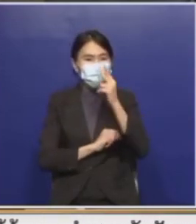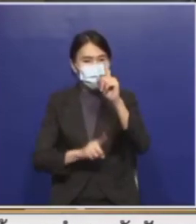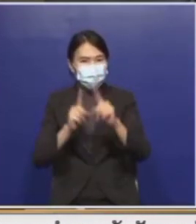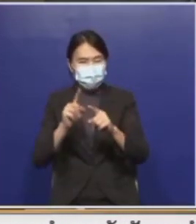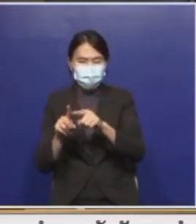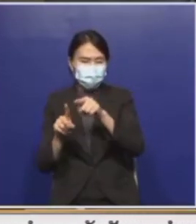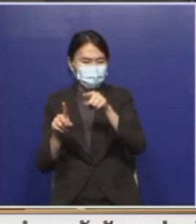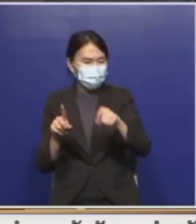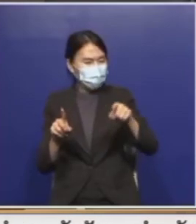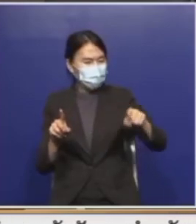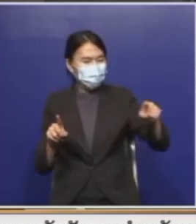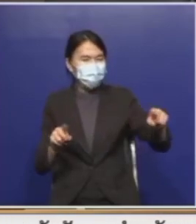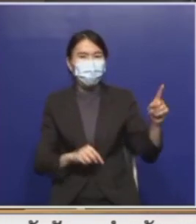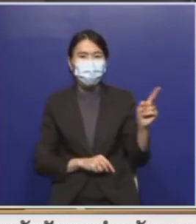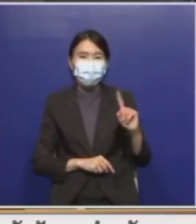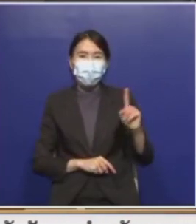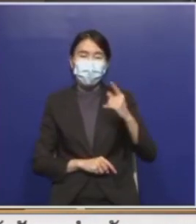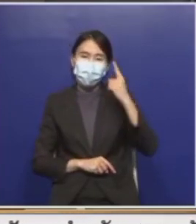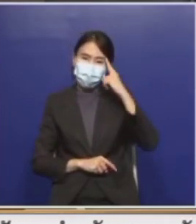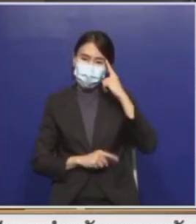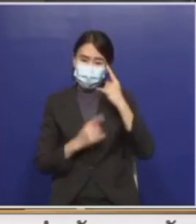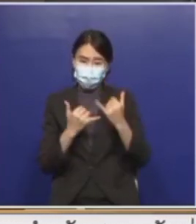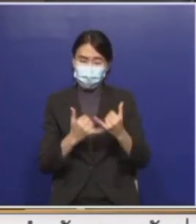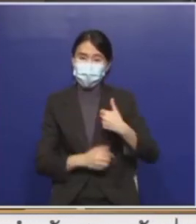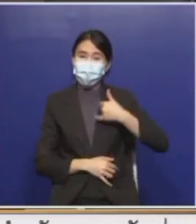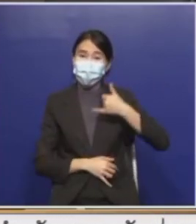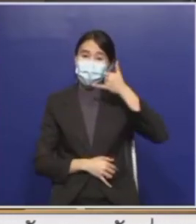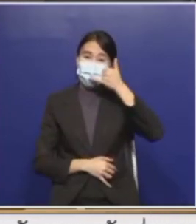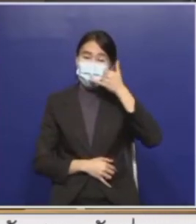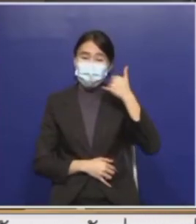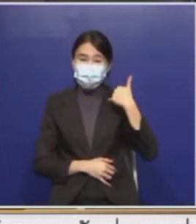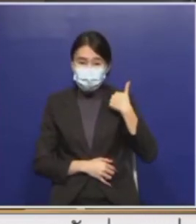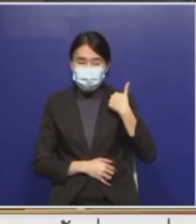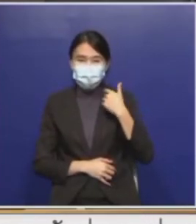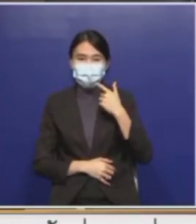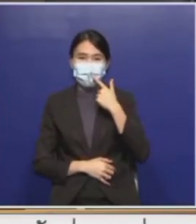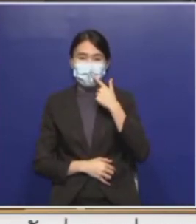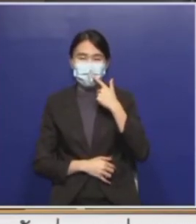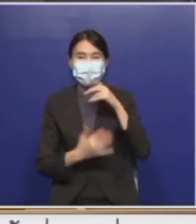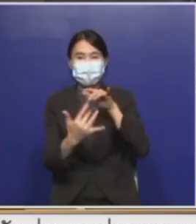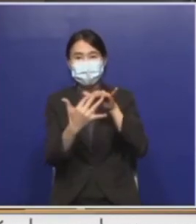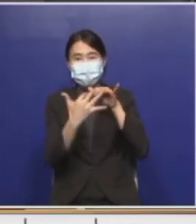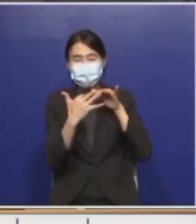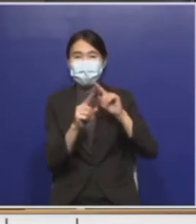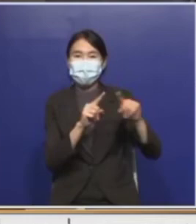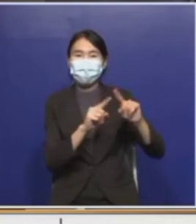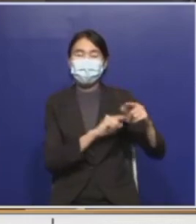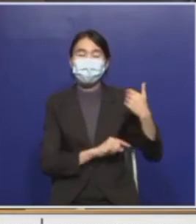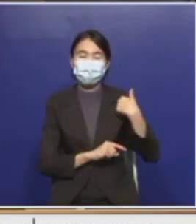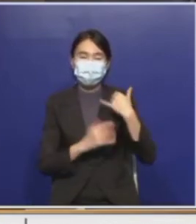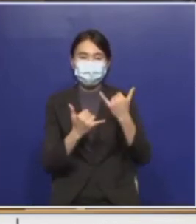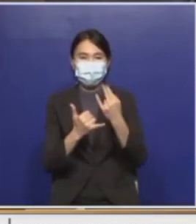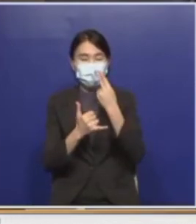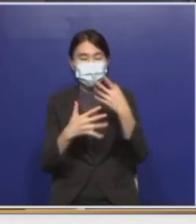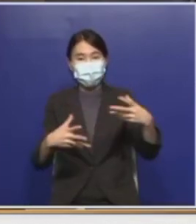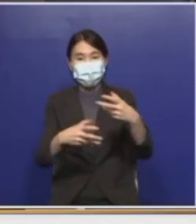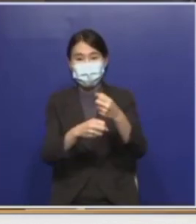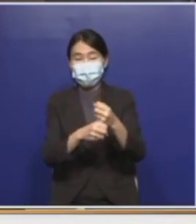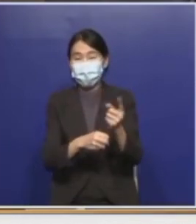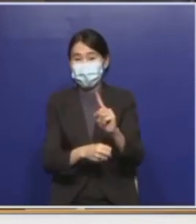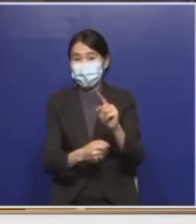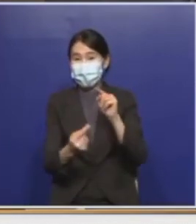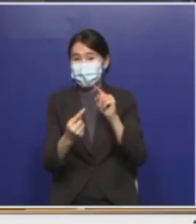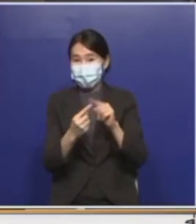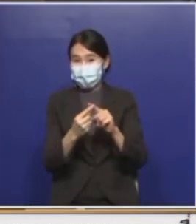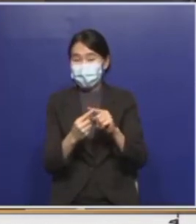ีประสิทธิภาพวันนี้เรามีโทร wszystkim และมีกสื่อสารเพรฉนั้นโดยสรุปแล้วในเรื่องของสัญญา